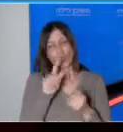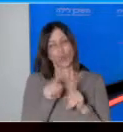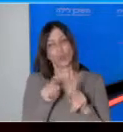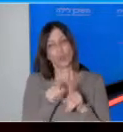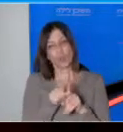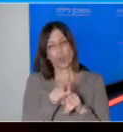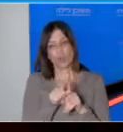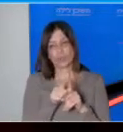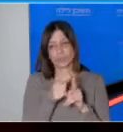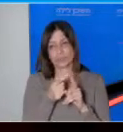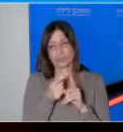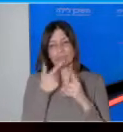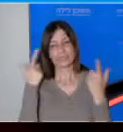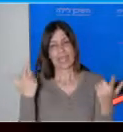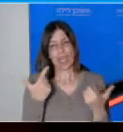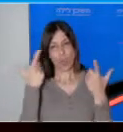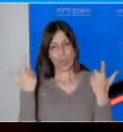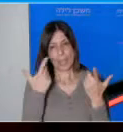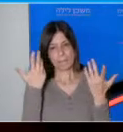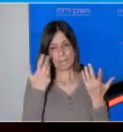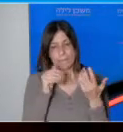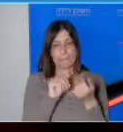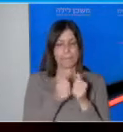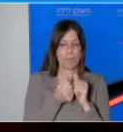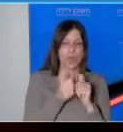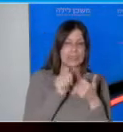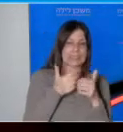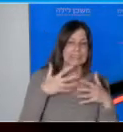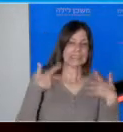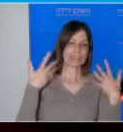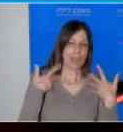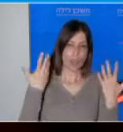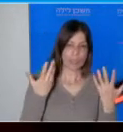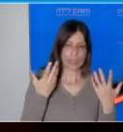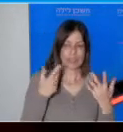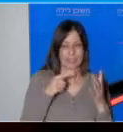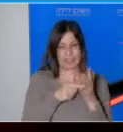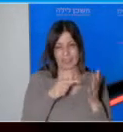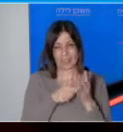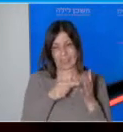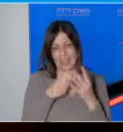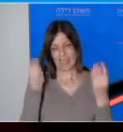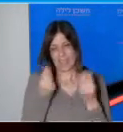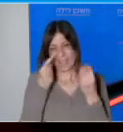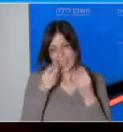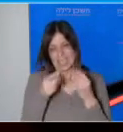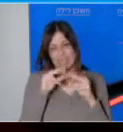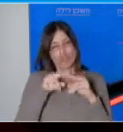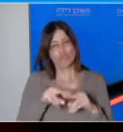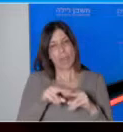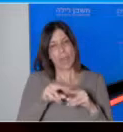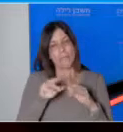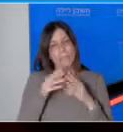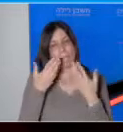למשל באירועים, כל ענף השמחות, ולכן הדבר הזה נשאר פתוח